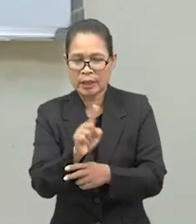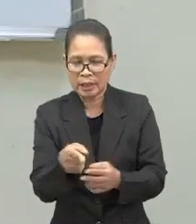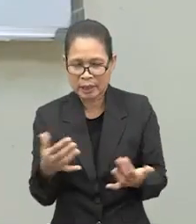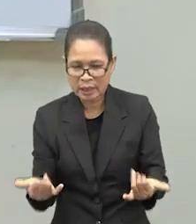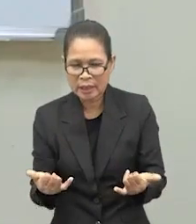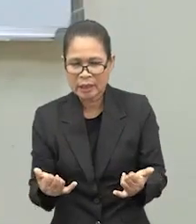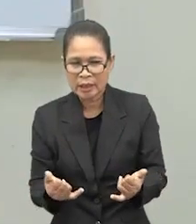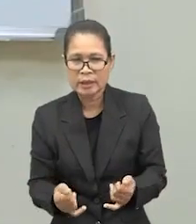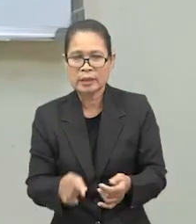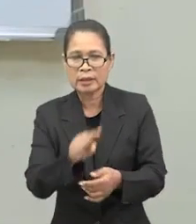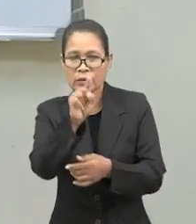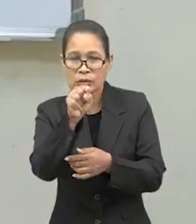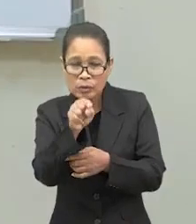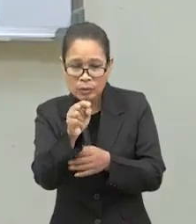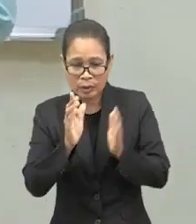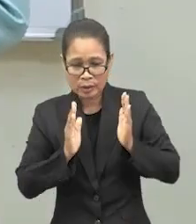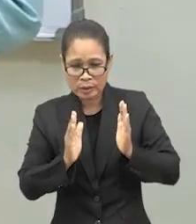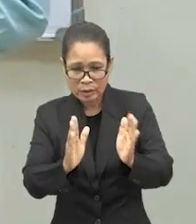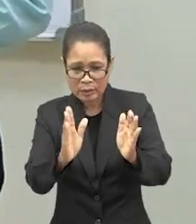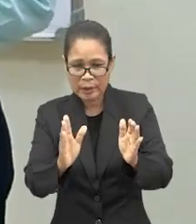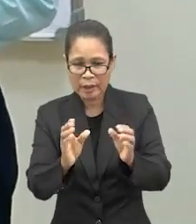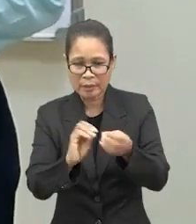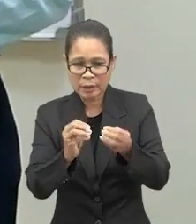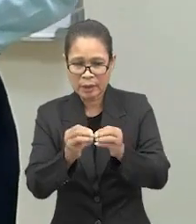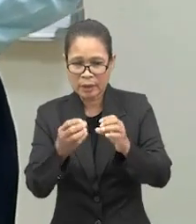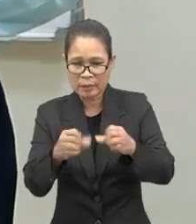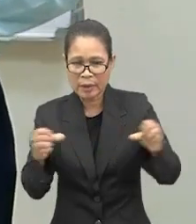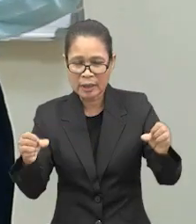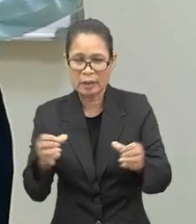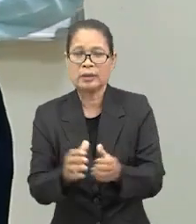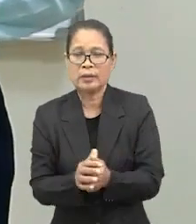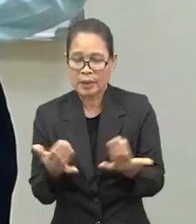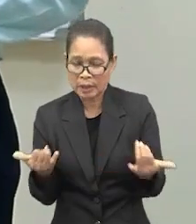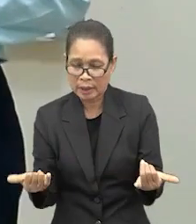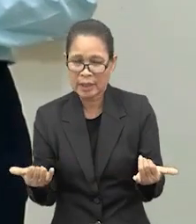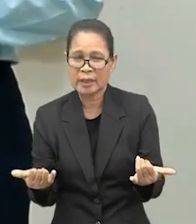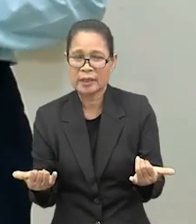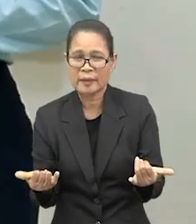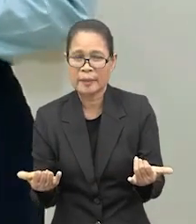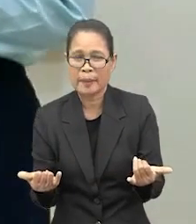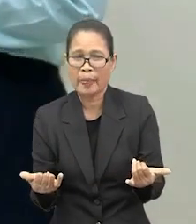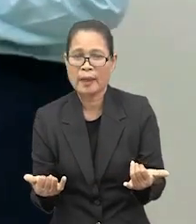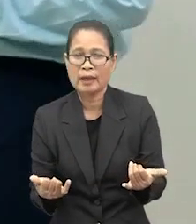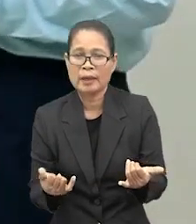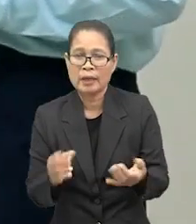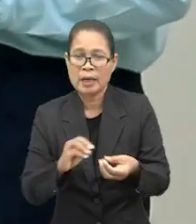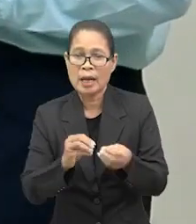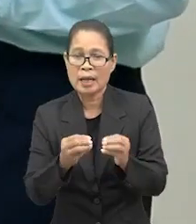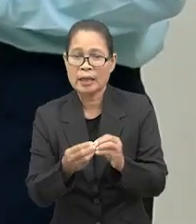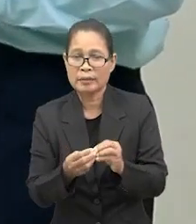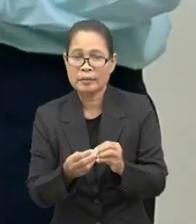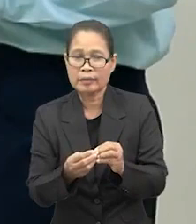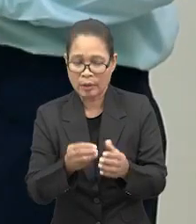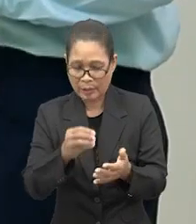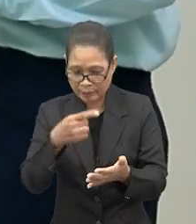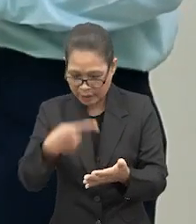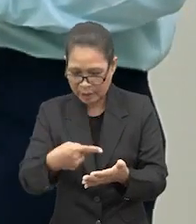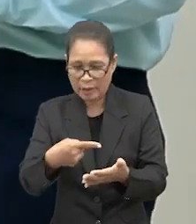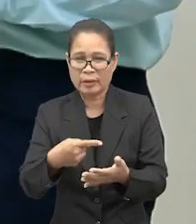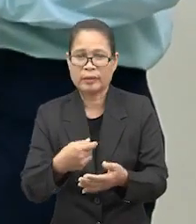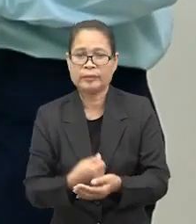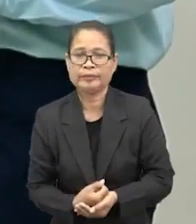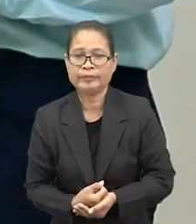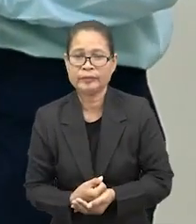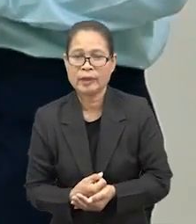chầm nót bà nhà hà ní dường cháu cứ ở sọp tới 8 là bà lệ phải dường được bê ní cứ chia